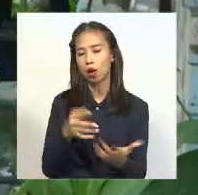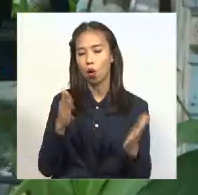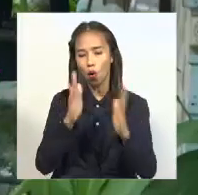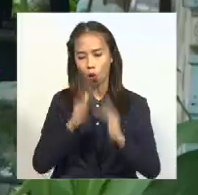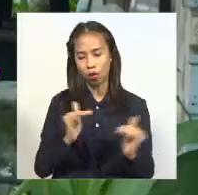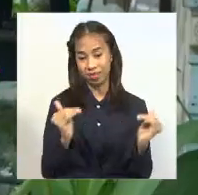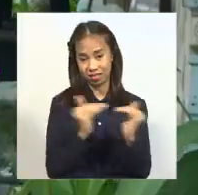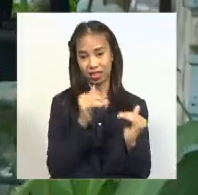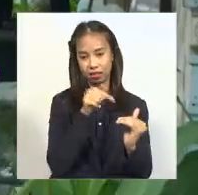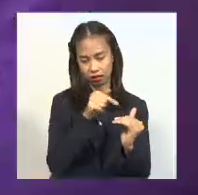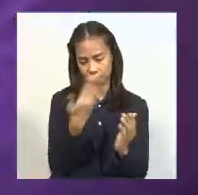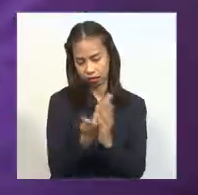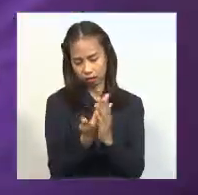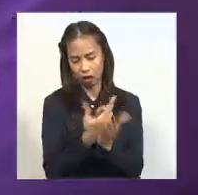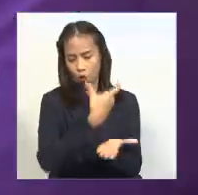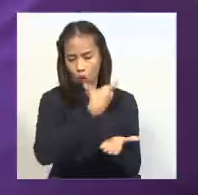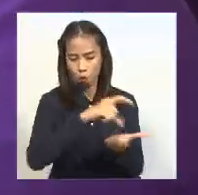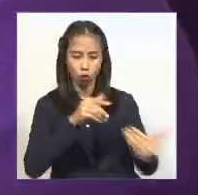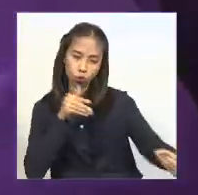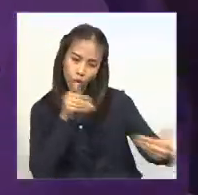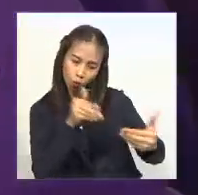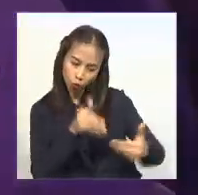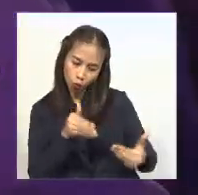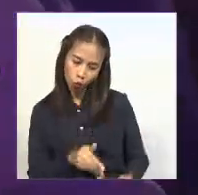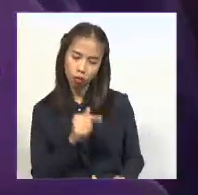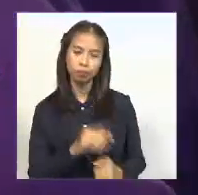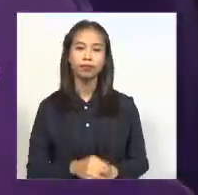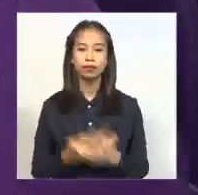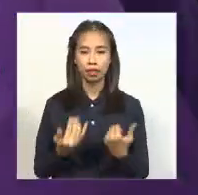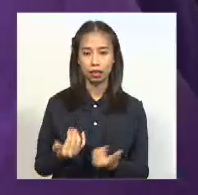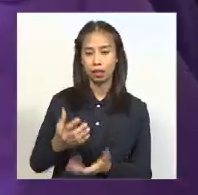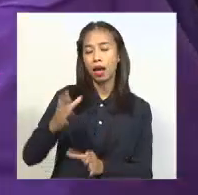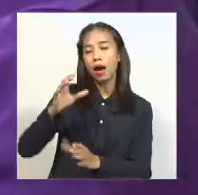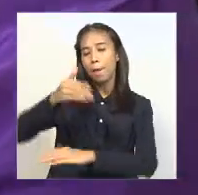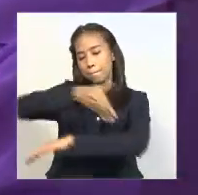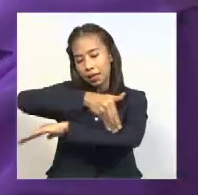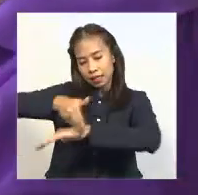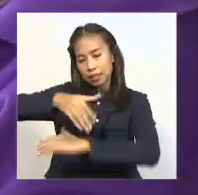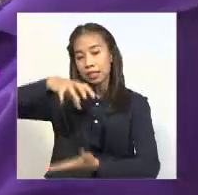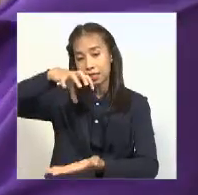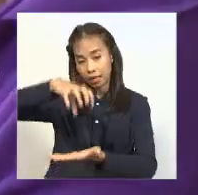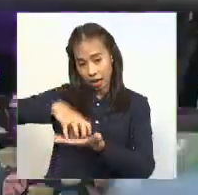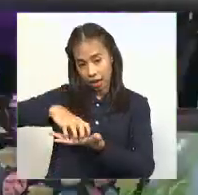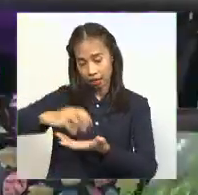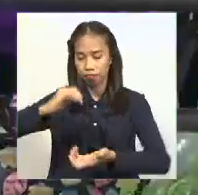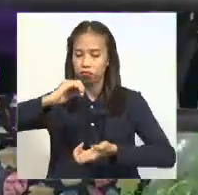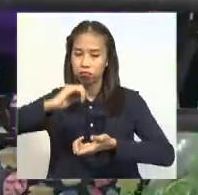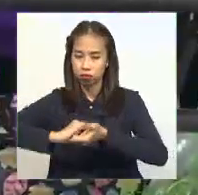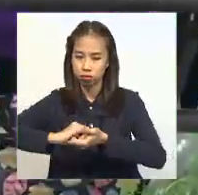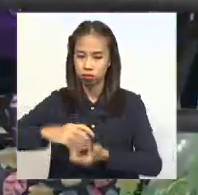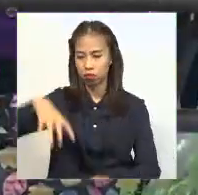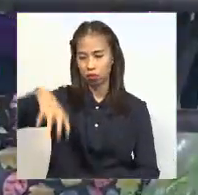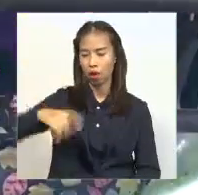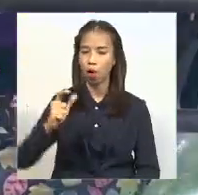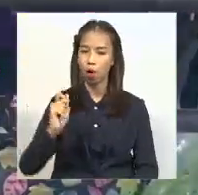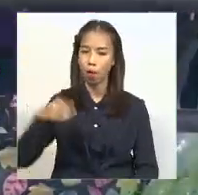ผู้มีสิทธิ์รับเงินสวัสดิการสังคมซึ่งกรมบัญชีกลางได้ร่วมมือกับกรมส่งเสริมการปกครองท้องถิ่นจัดทำฐานข้อมูลร่วม